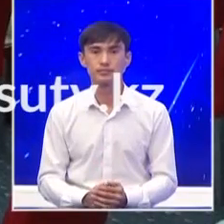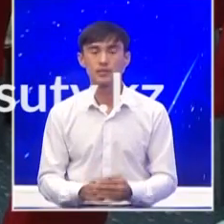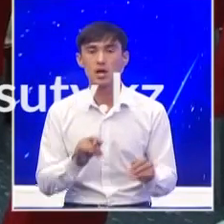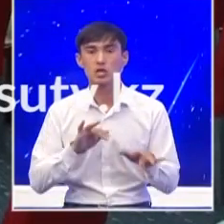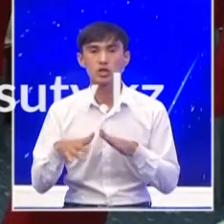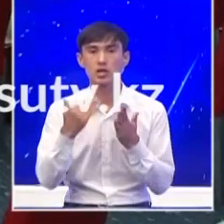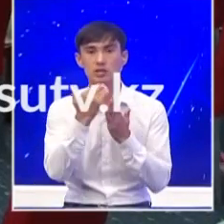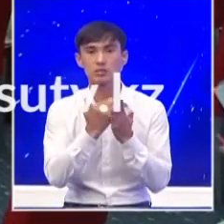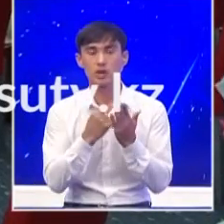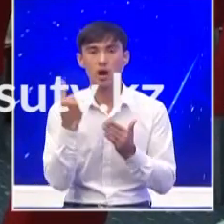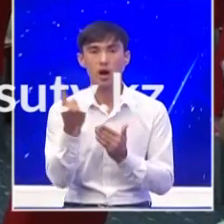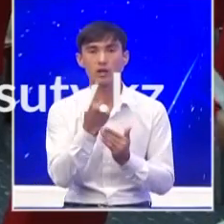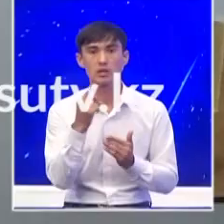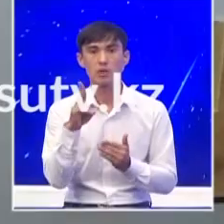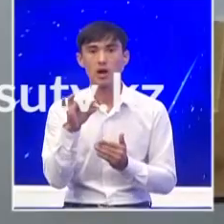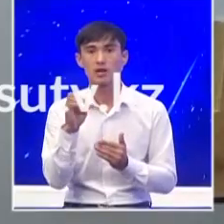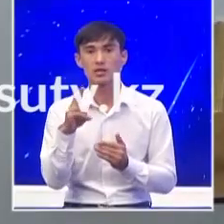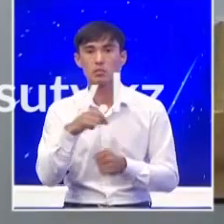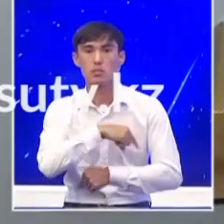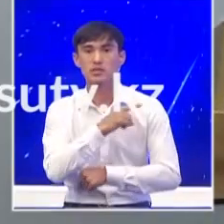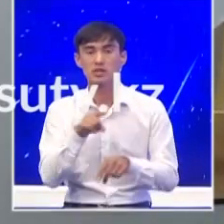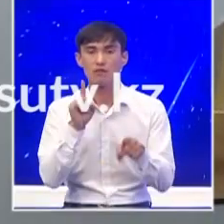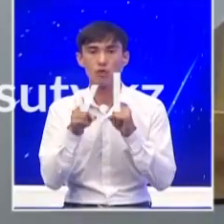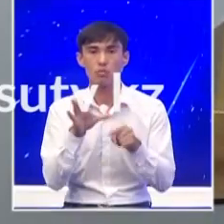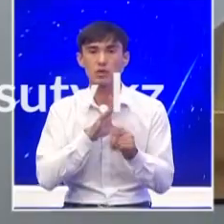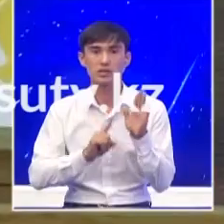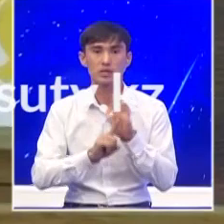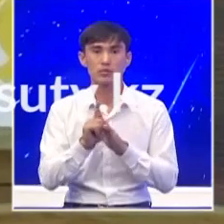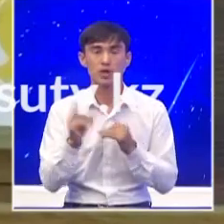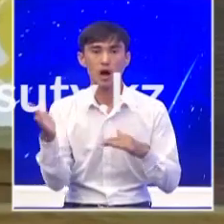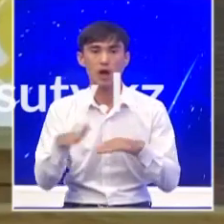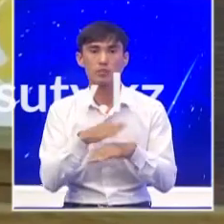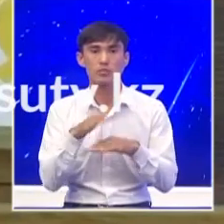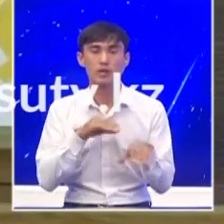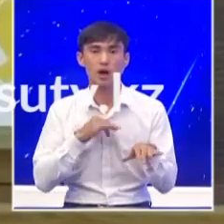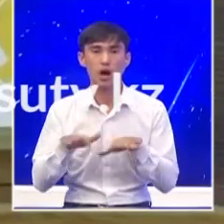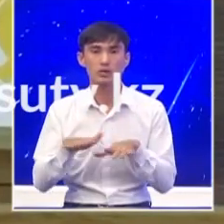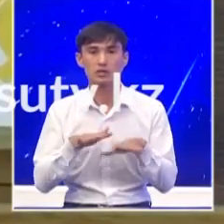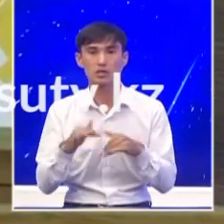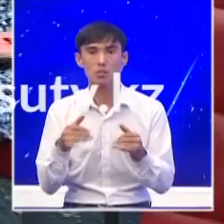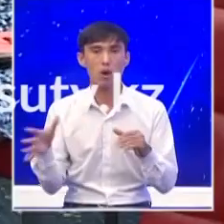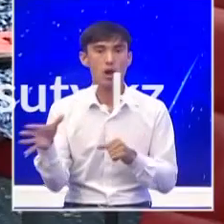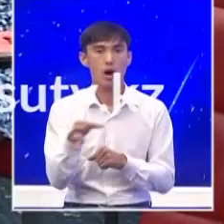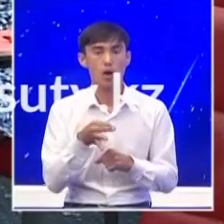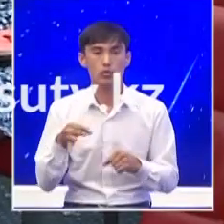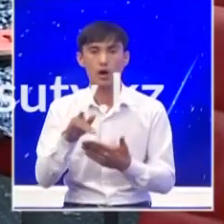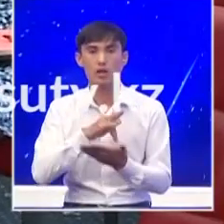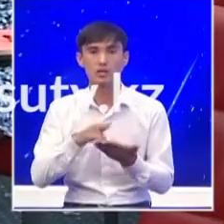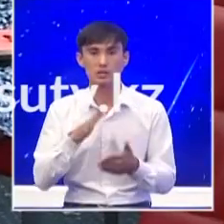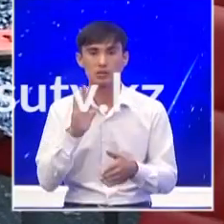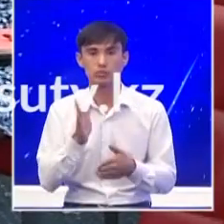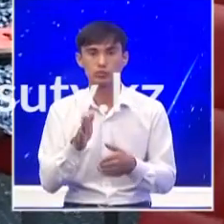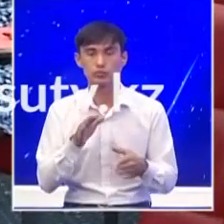Шаралар тізбегін алдымен қарекет ет бауырым меценаттар форумы бастап тұр. Қайырымдылық акциясы өңірдің барлық аудан қаласында іске асырылады.